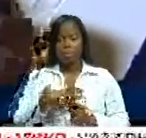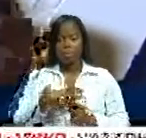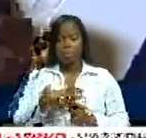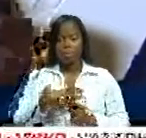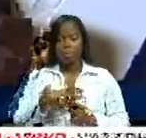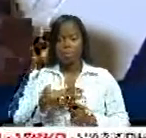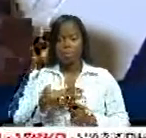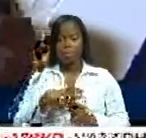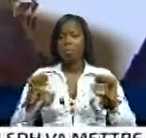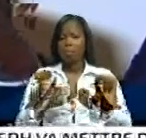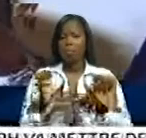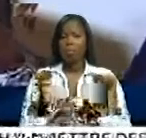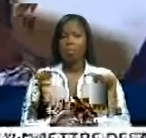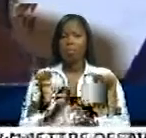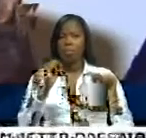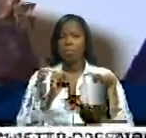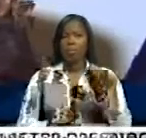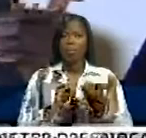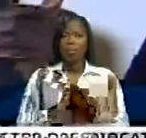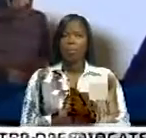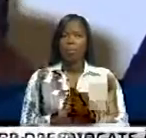sénégal puisse avoir un système